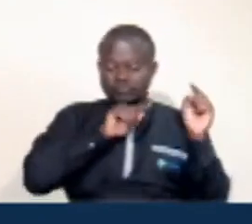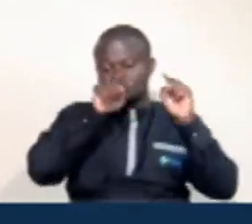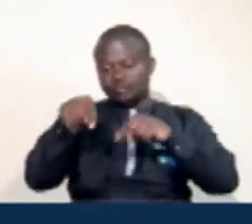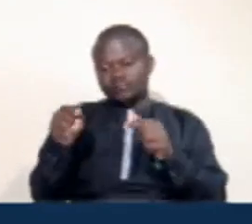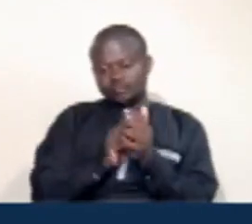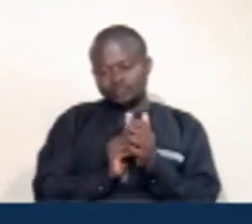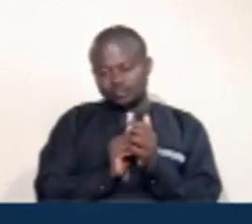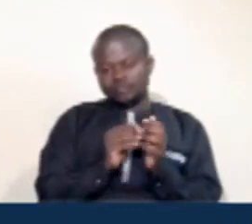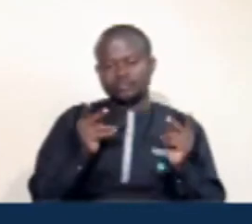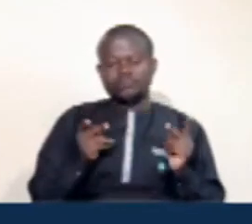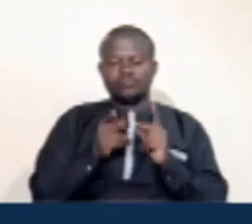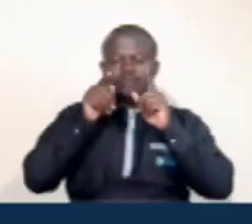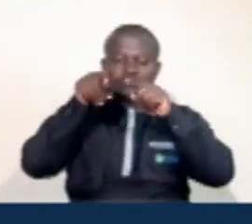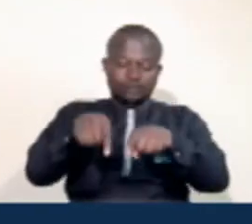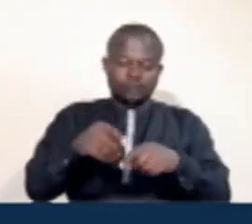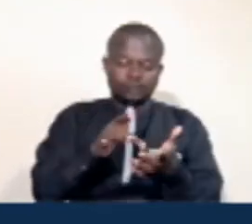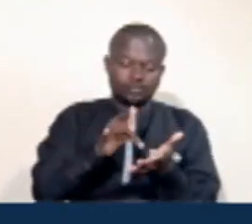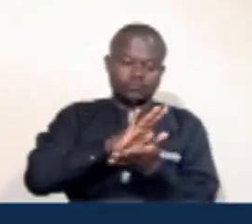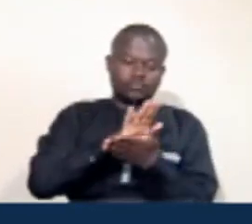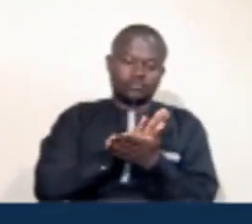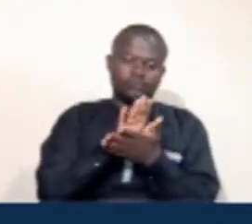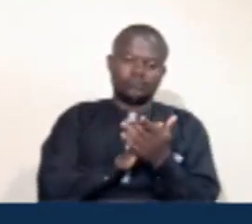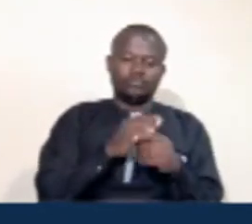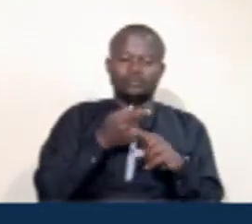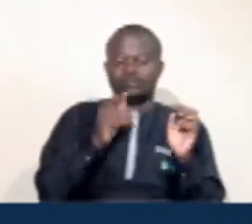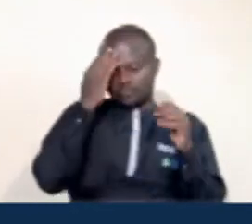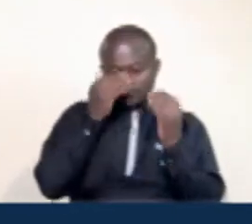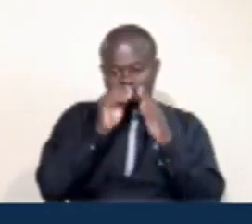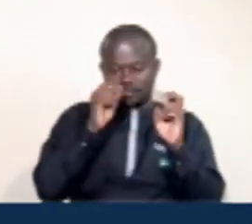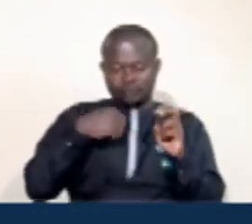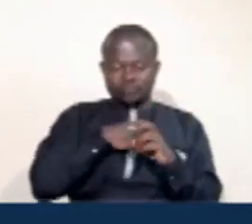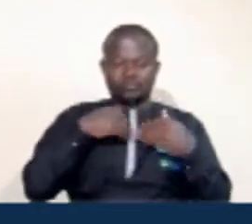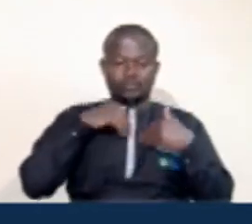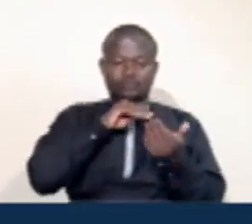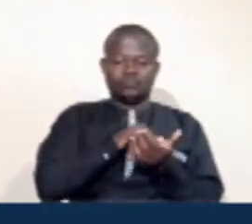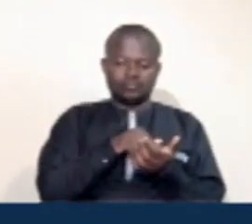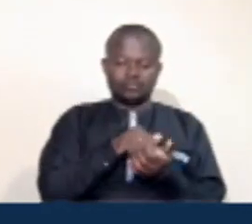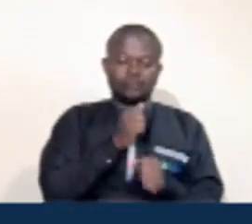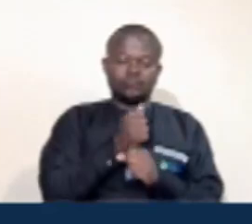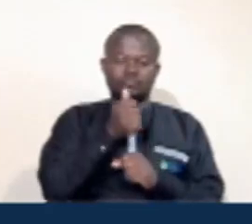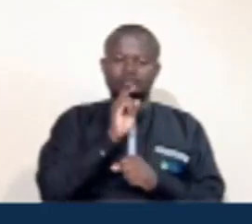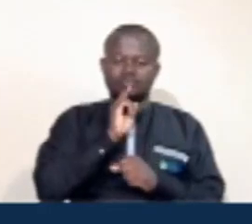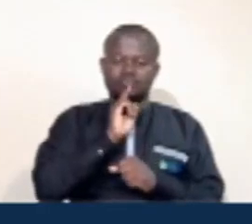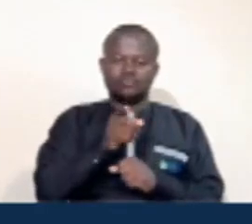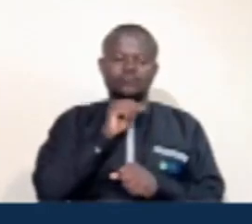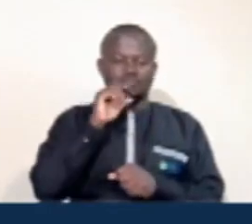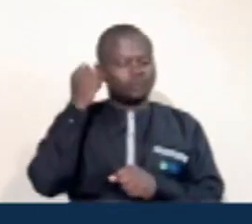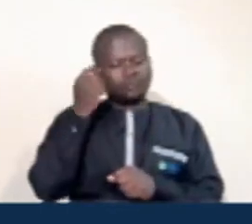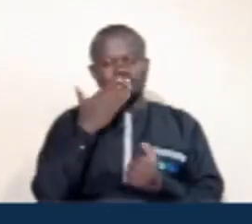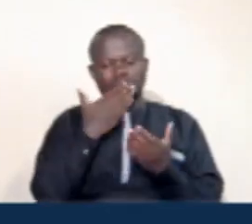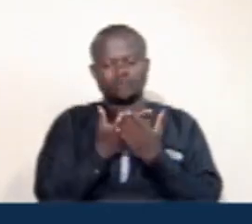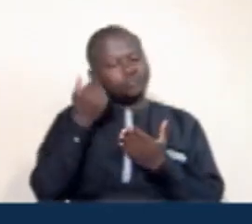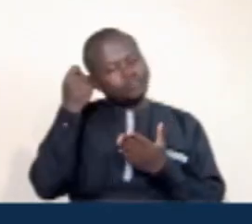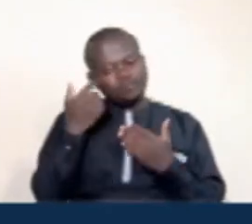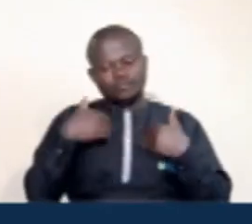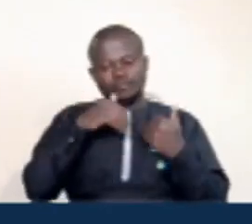ndetse naha niyo miti va nayo mavuta niho bari ariko ikibazo kugira ngo centre de sante zibwirize gukora iyo commande ntabwo barabyumva neza mbega